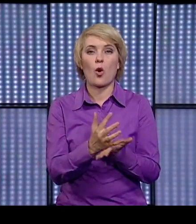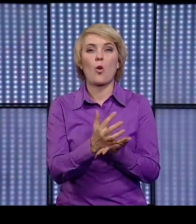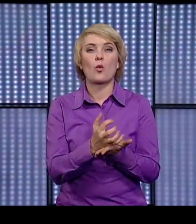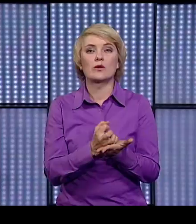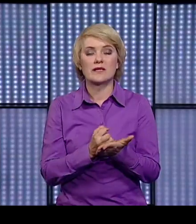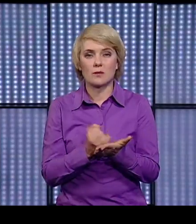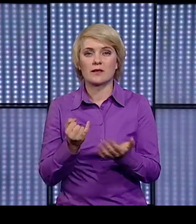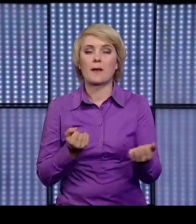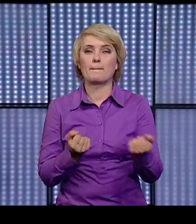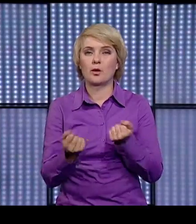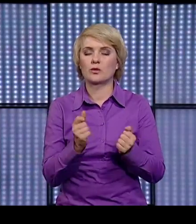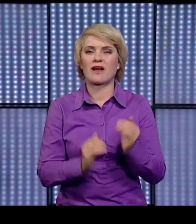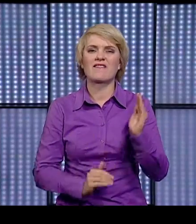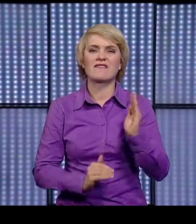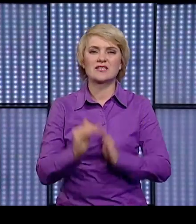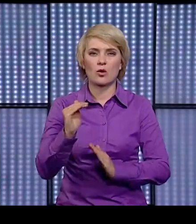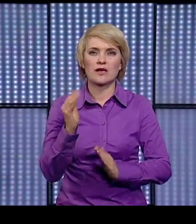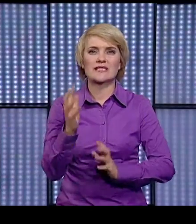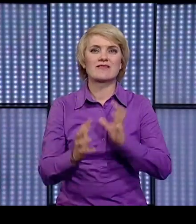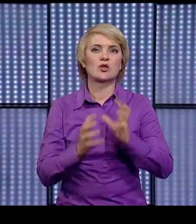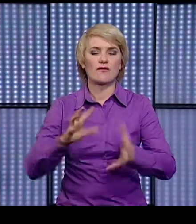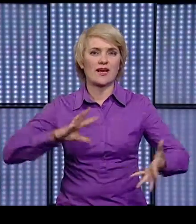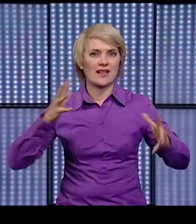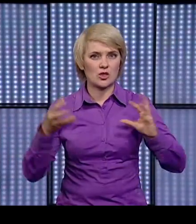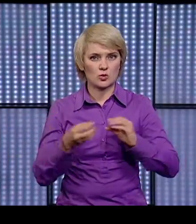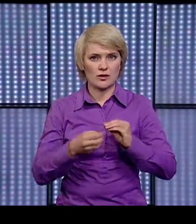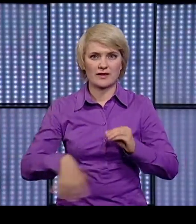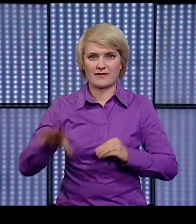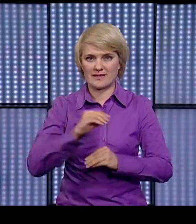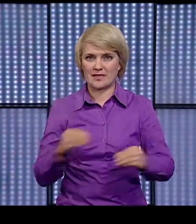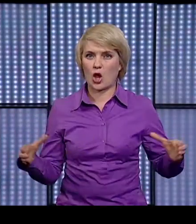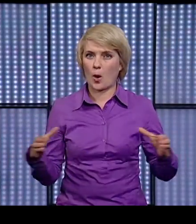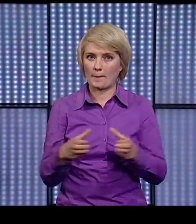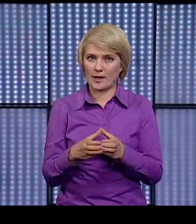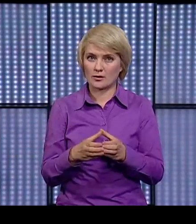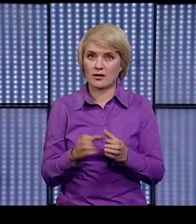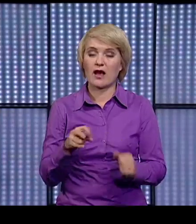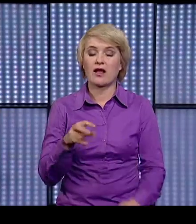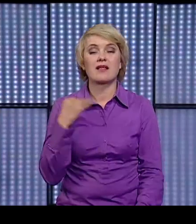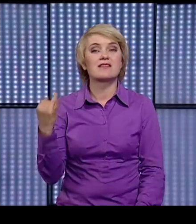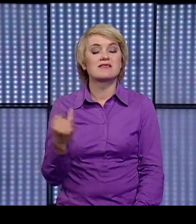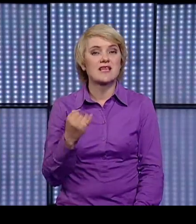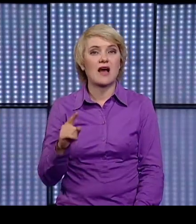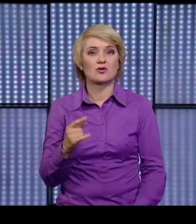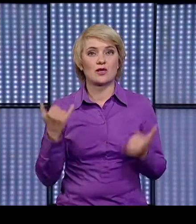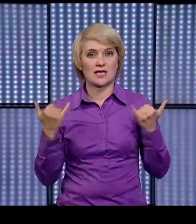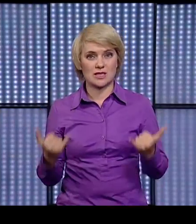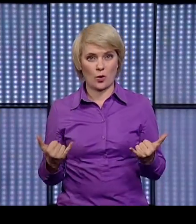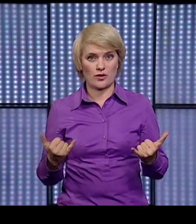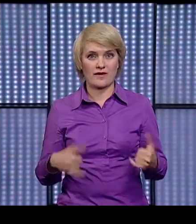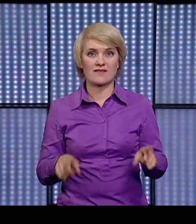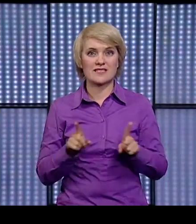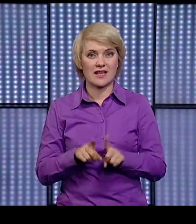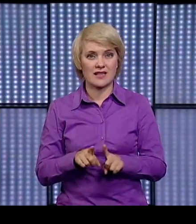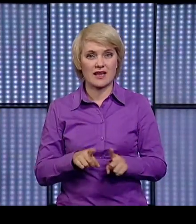і боротись за високий світовий результат всієї команди. Але цікаво, що сьогодні все-таки